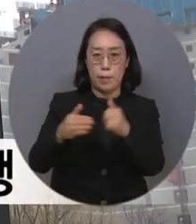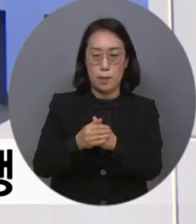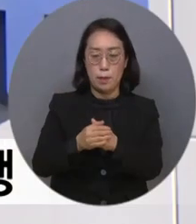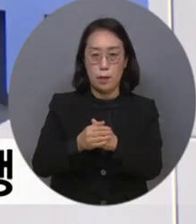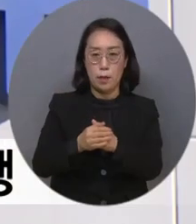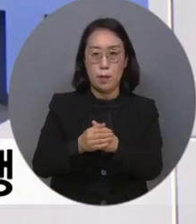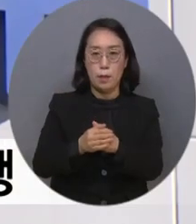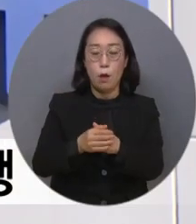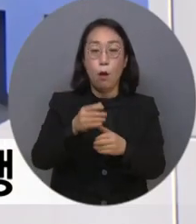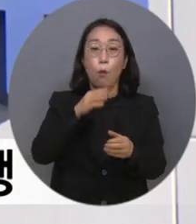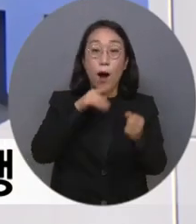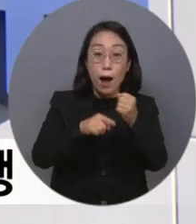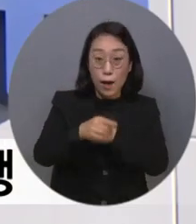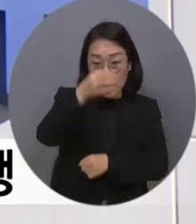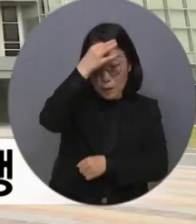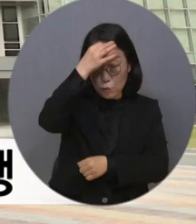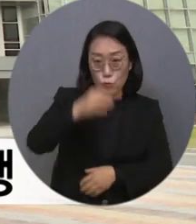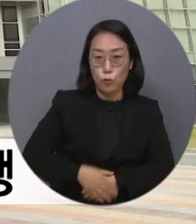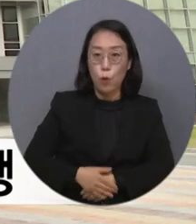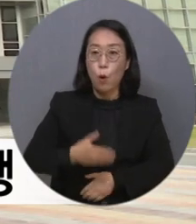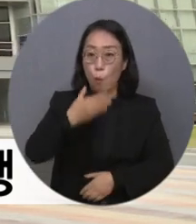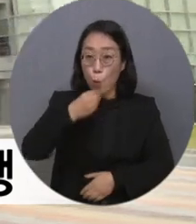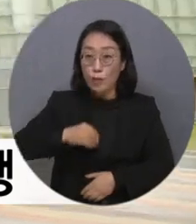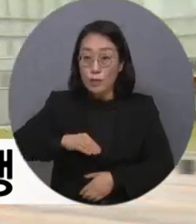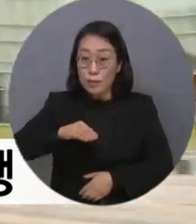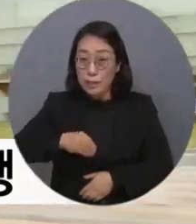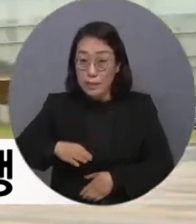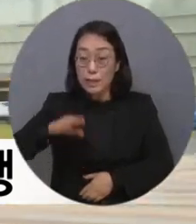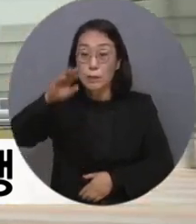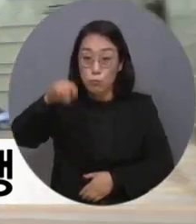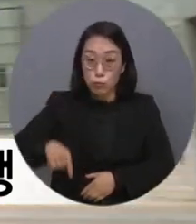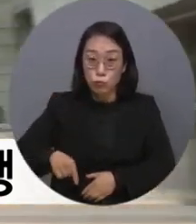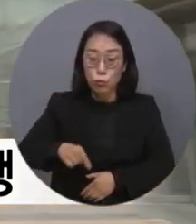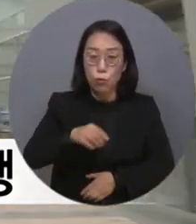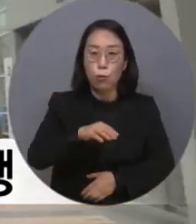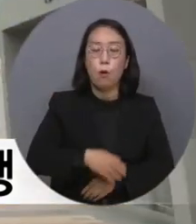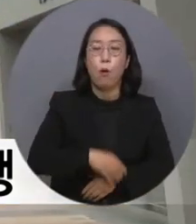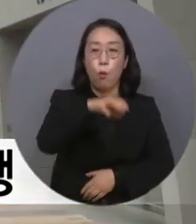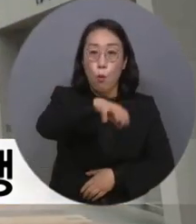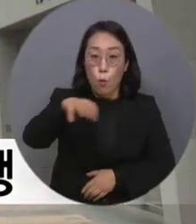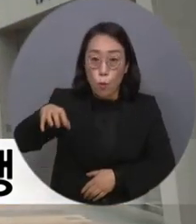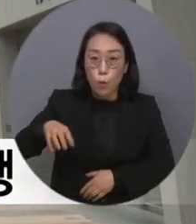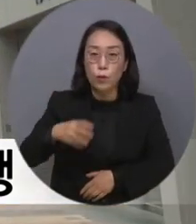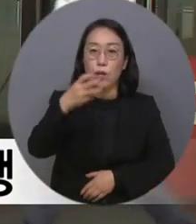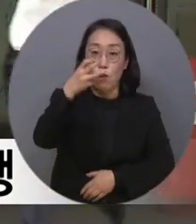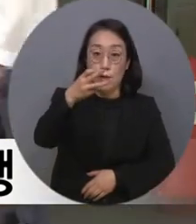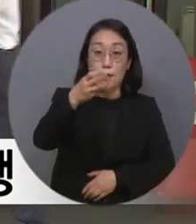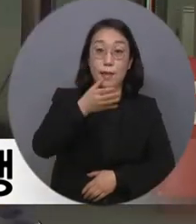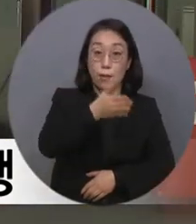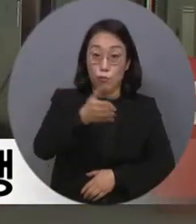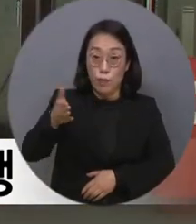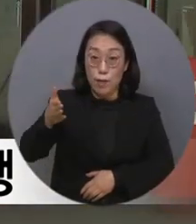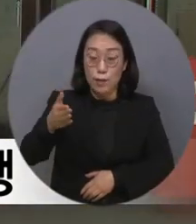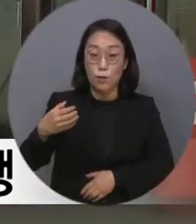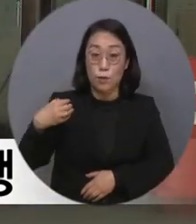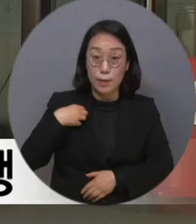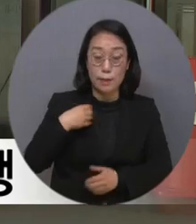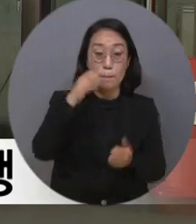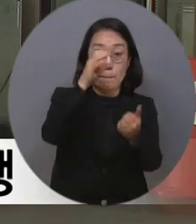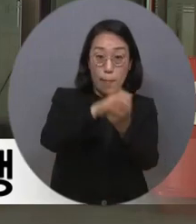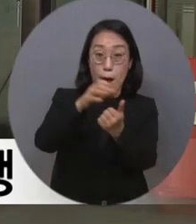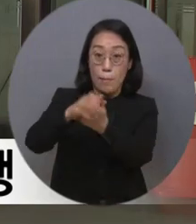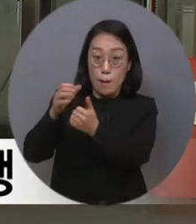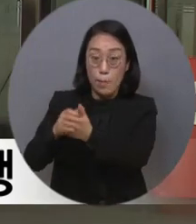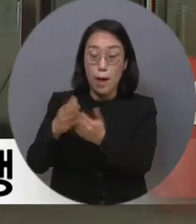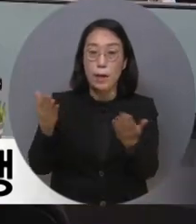과학기술정보통신부와 교육부, 보건복지부 등 22개 중앙행정기관에서 13개 분야에 걸쳐 다양한 직급으로